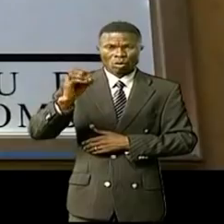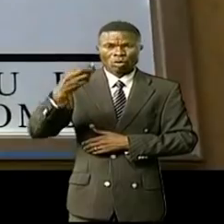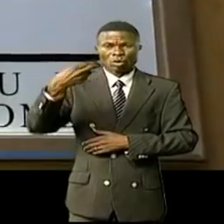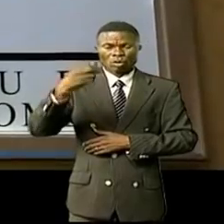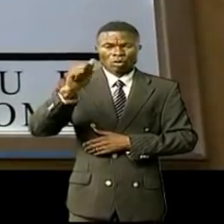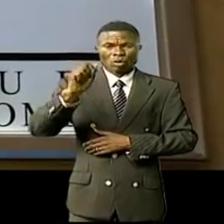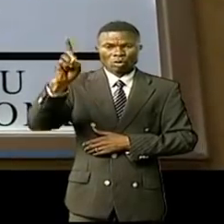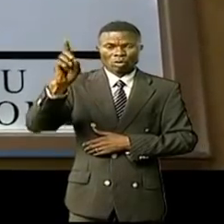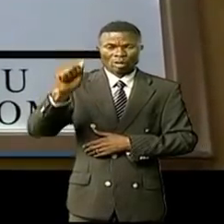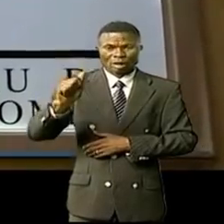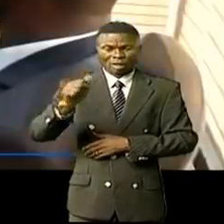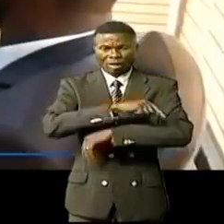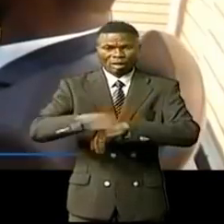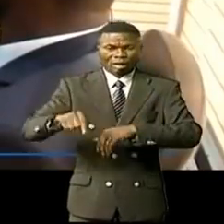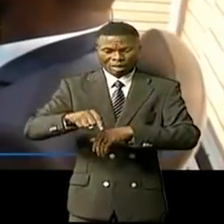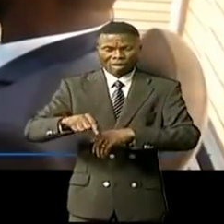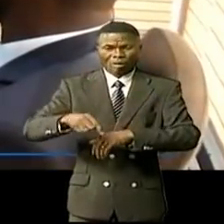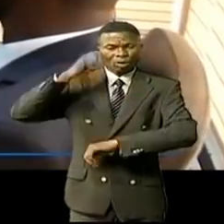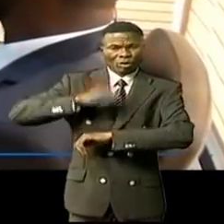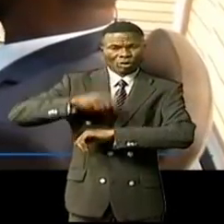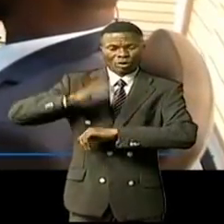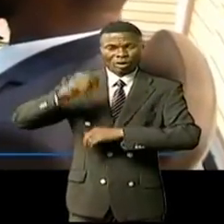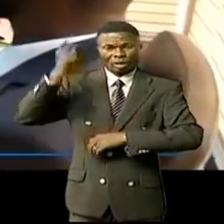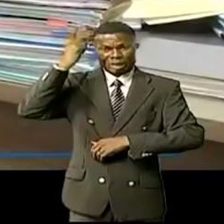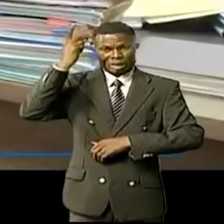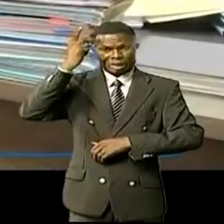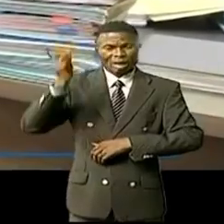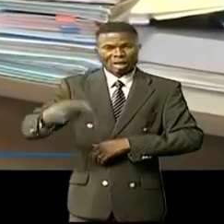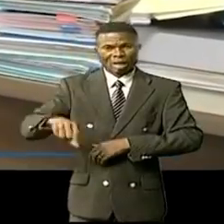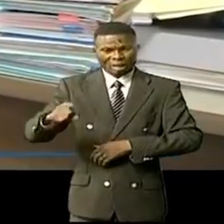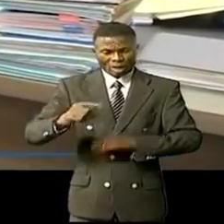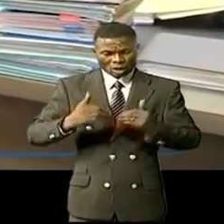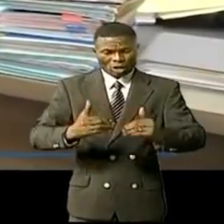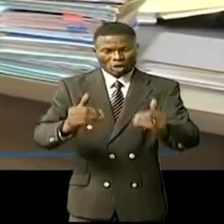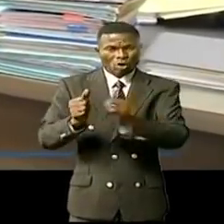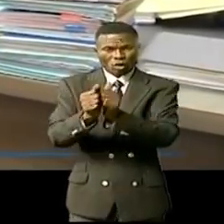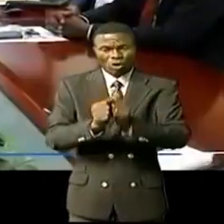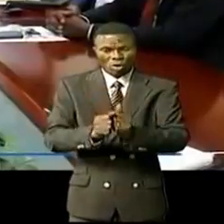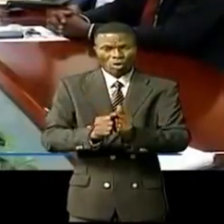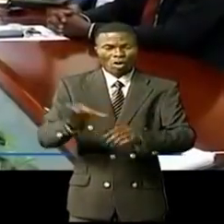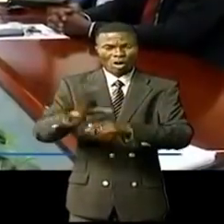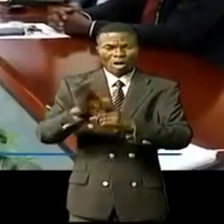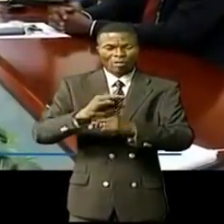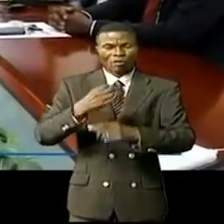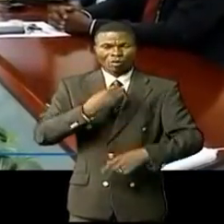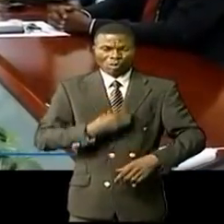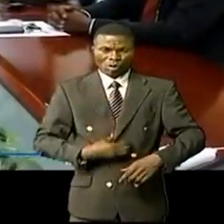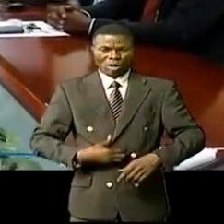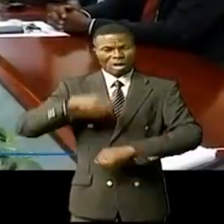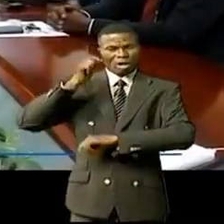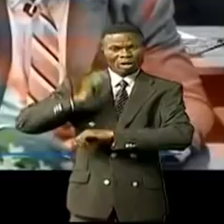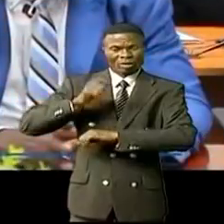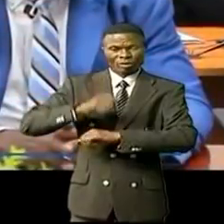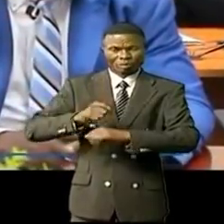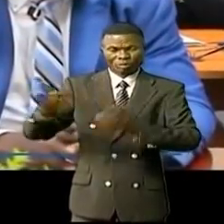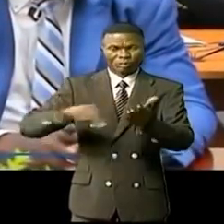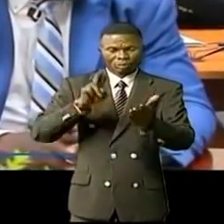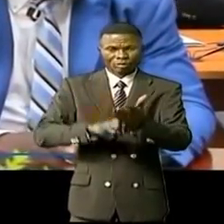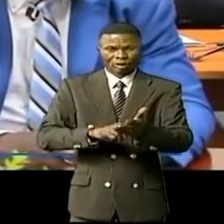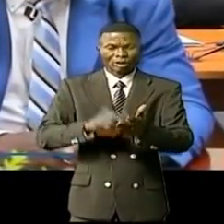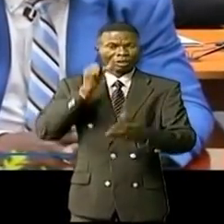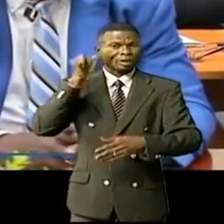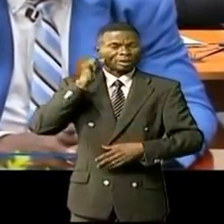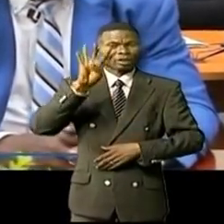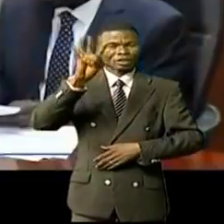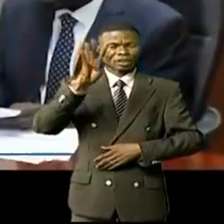le barreau de Kinshasa-Gombe veulent cheminer ensemble pour la formation des avocats. L'accord signé ce jeudi 7 avril